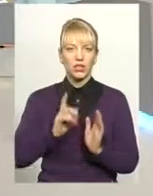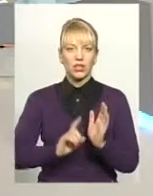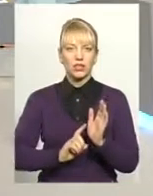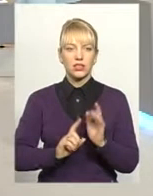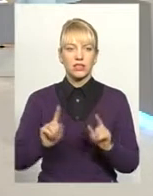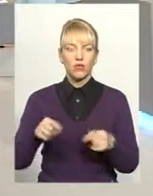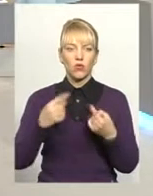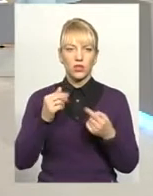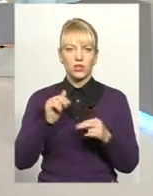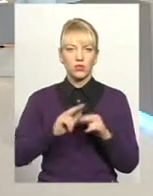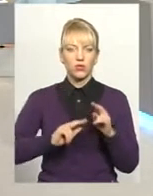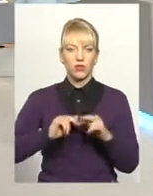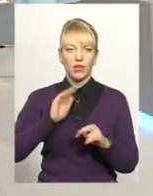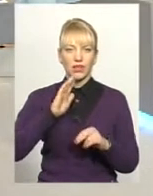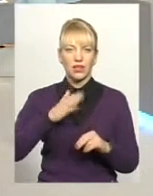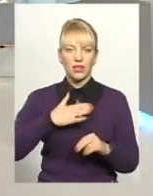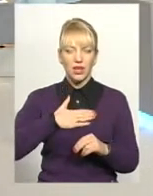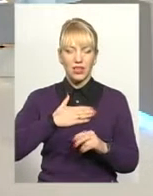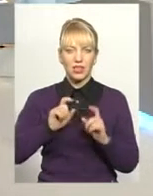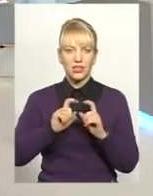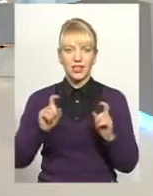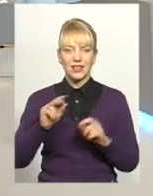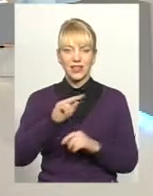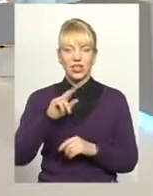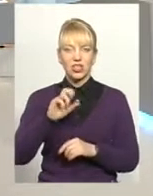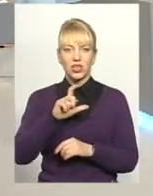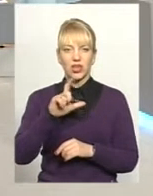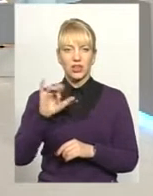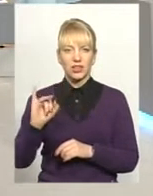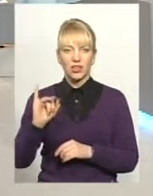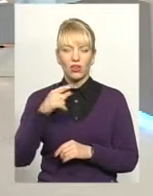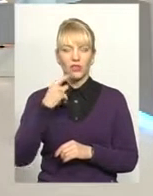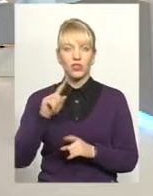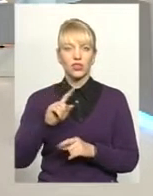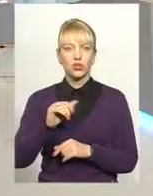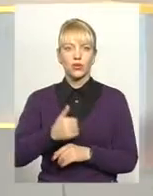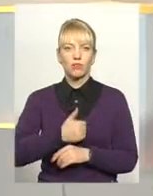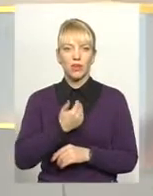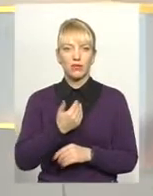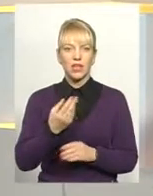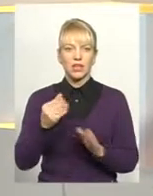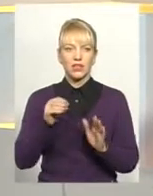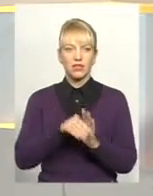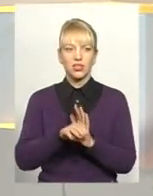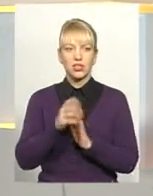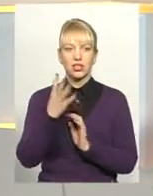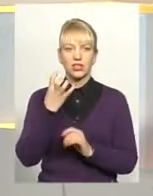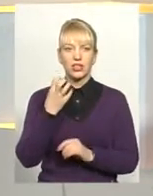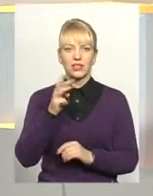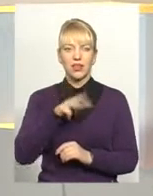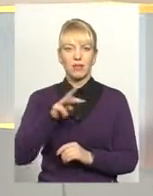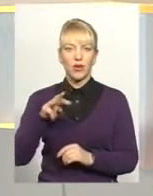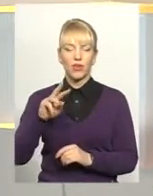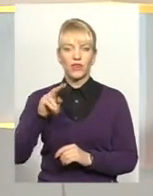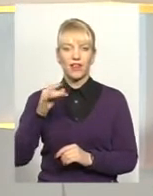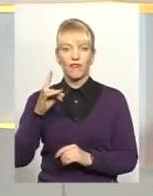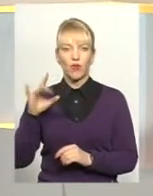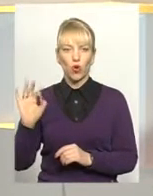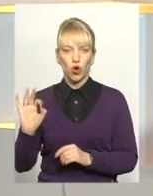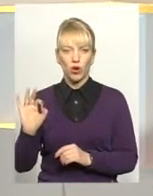будувалася ваша станція, чеські партнери заявляли про те, що вони мають намір інвестувати 400 мільйонів євро в Хмельницьку